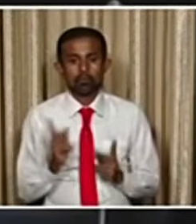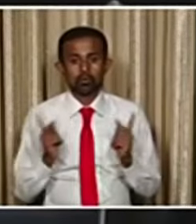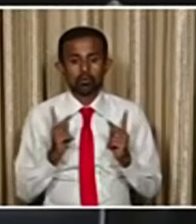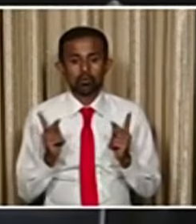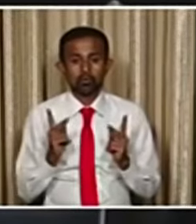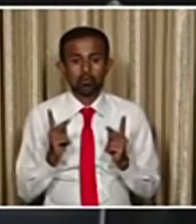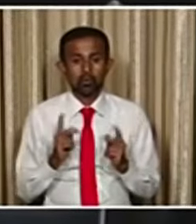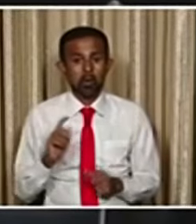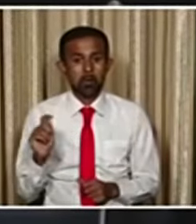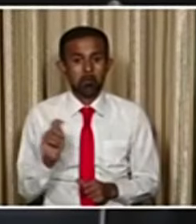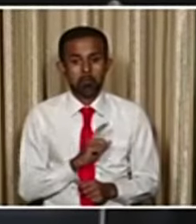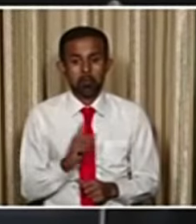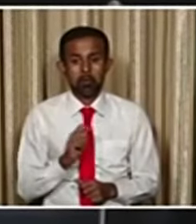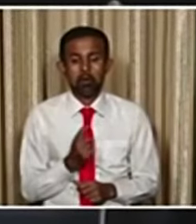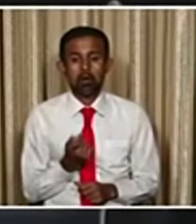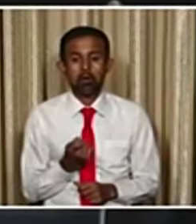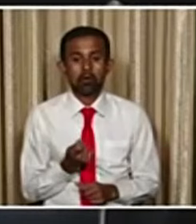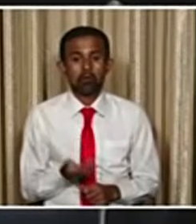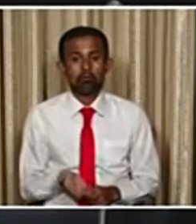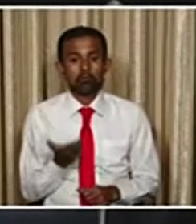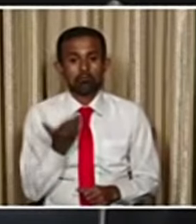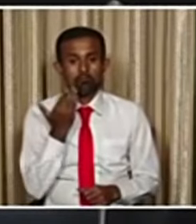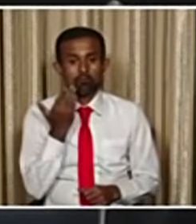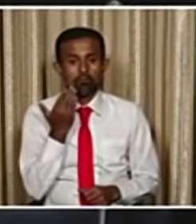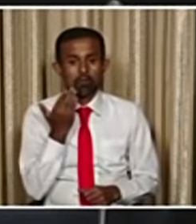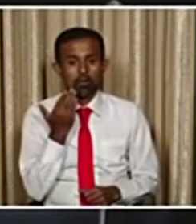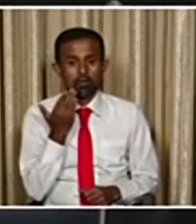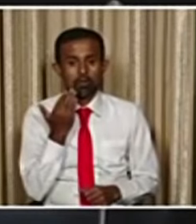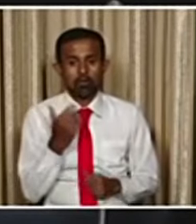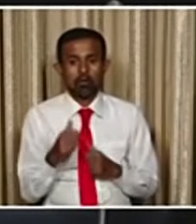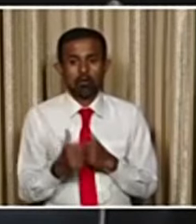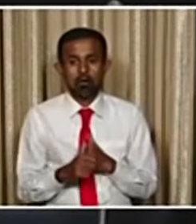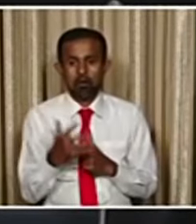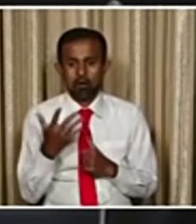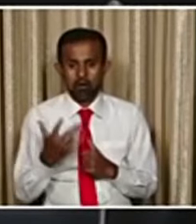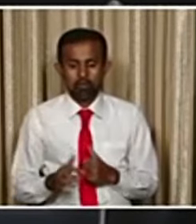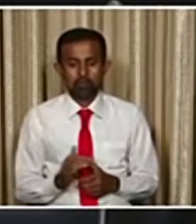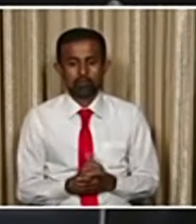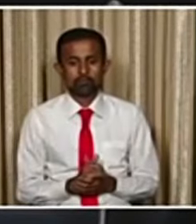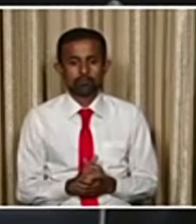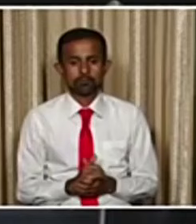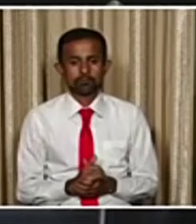ಟೂರಿಸಂ ಮೇಕೆ ಅಂಬು ಕರ್ನ ಪುದಾಳೆ ಇತಾಮತ್ಮ ವೆಡಿ ಭಾಷೆಯನ್ನು ಅಪಿ ಅತಿಕರಿಗಿನ ತೀನು